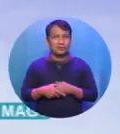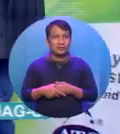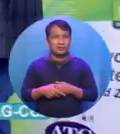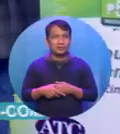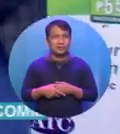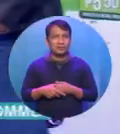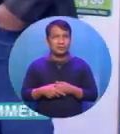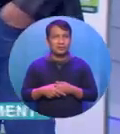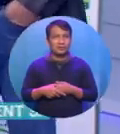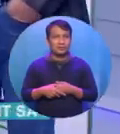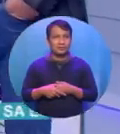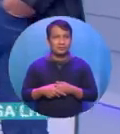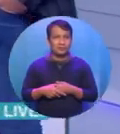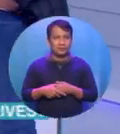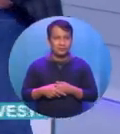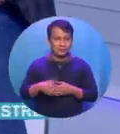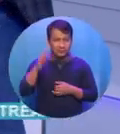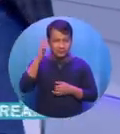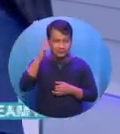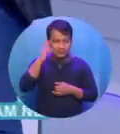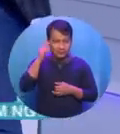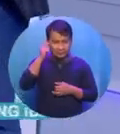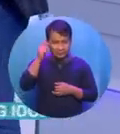Hello? Sir Idol?